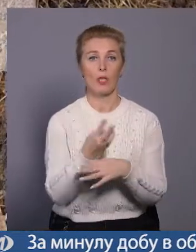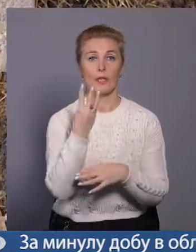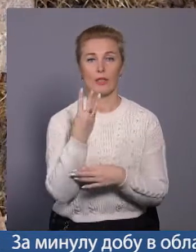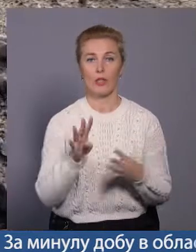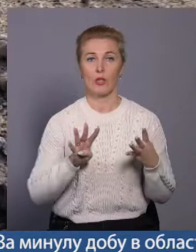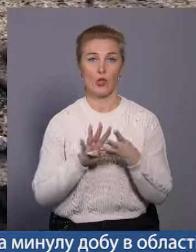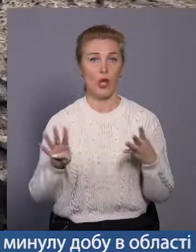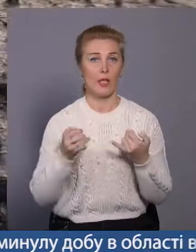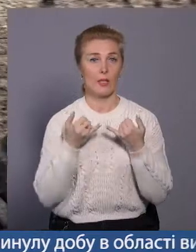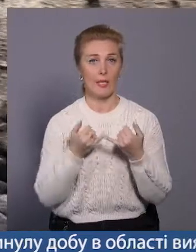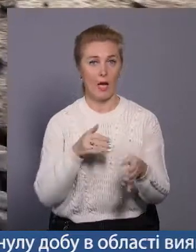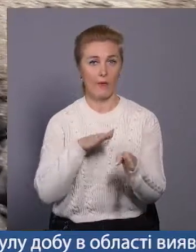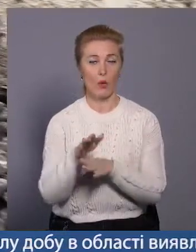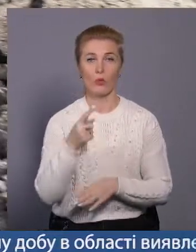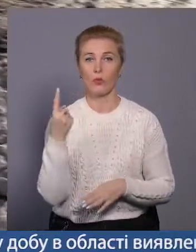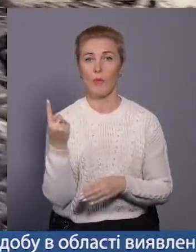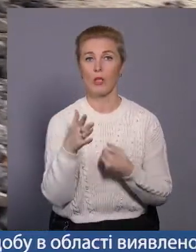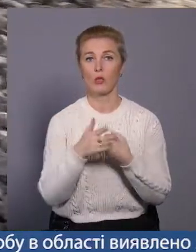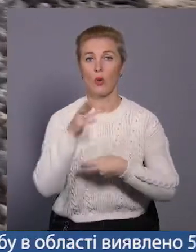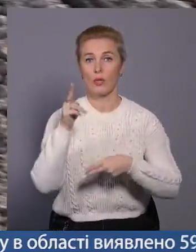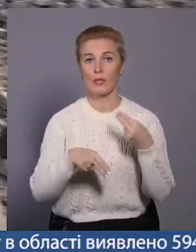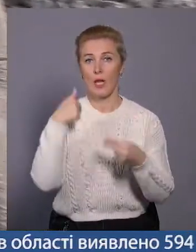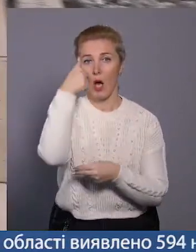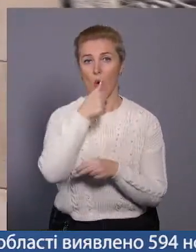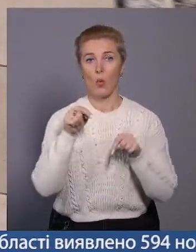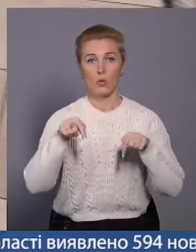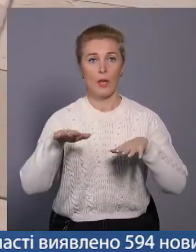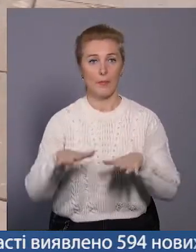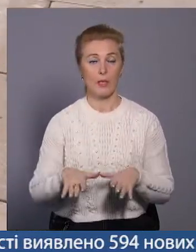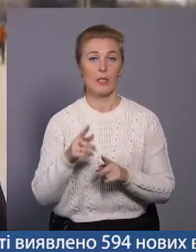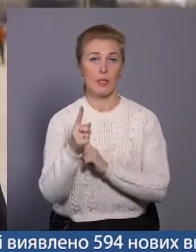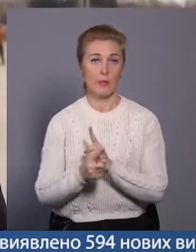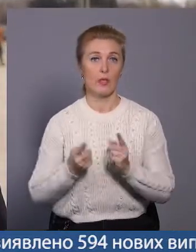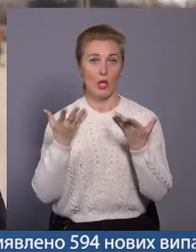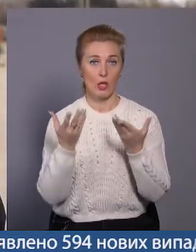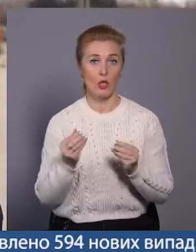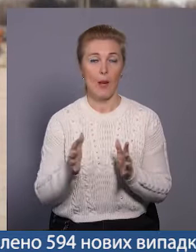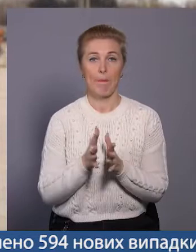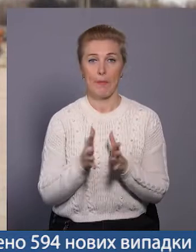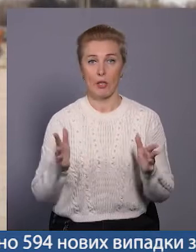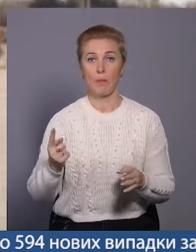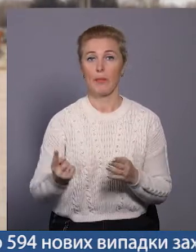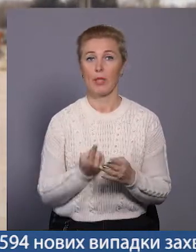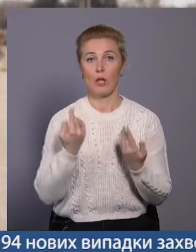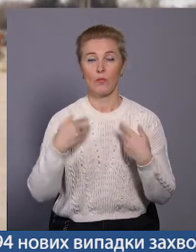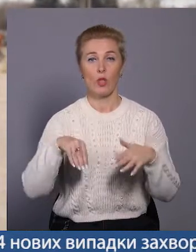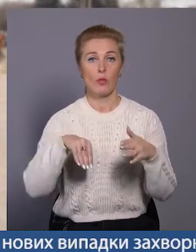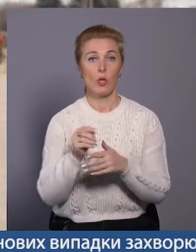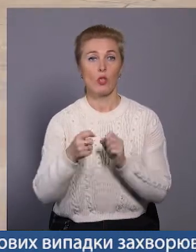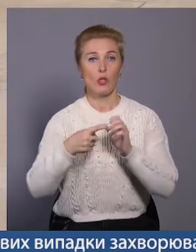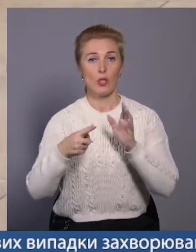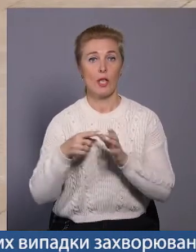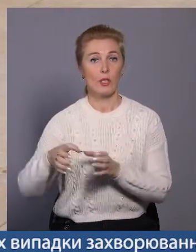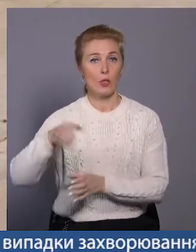черги. Зараз виконують першу. До кінця року ця місцина зміниться ще більше. Підрядником вже закуплено 16 стоїк освітлення, які